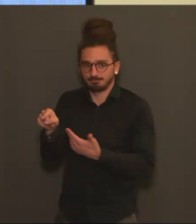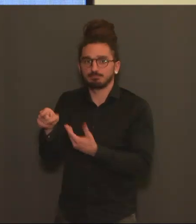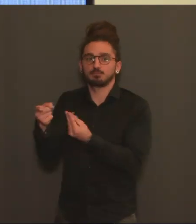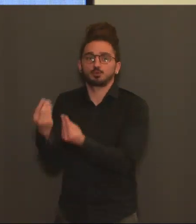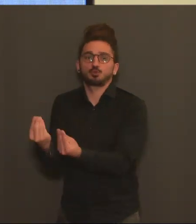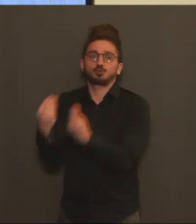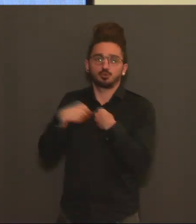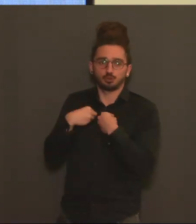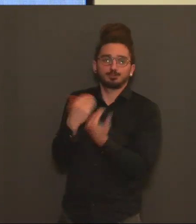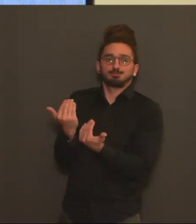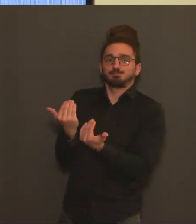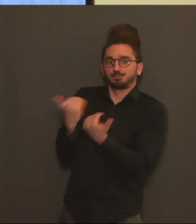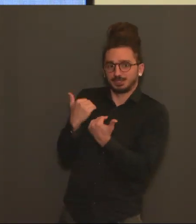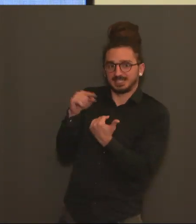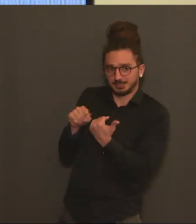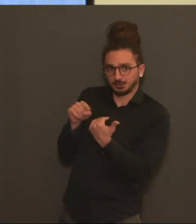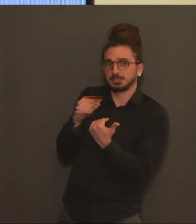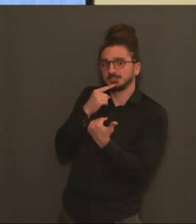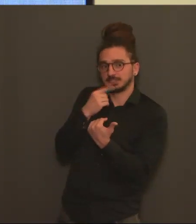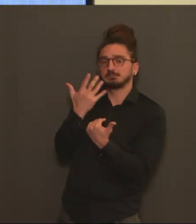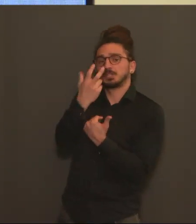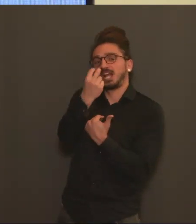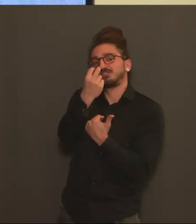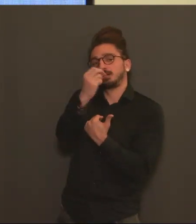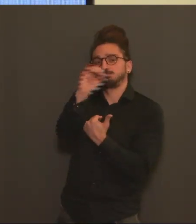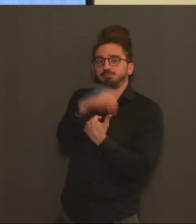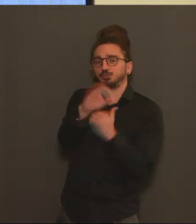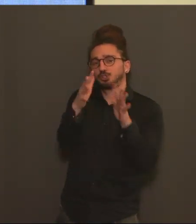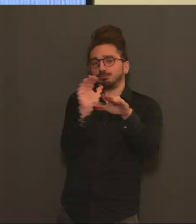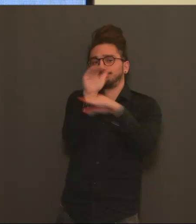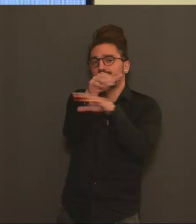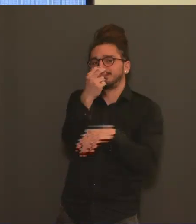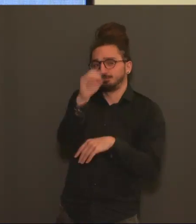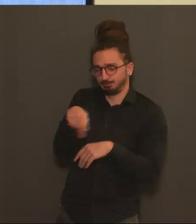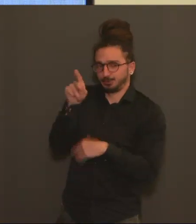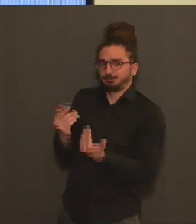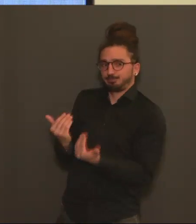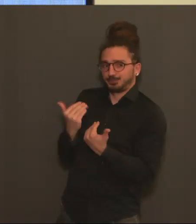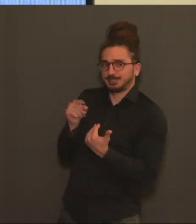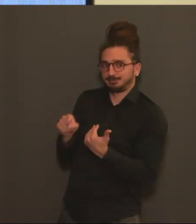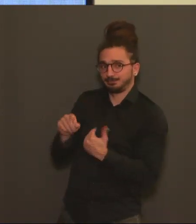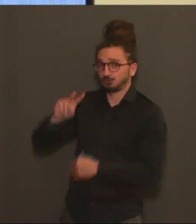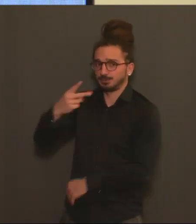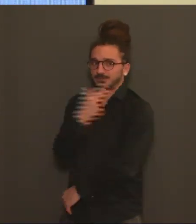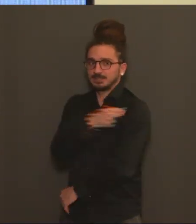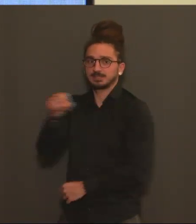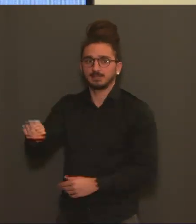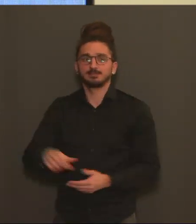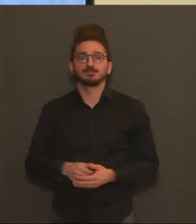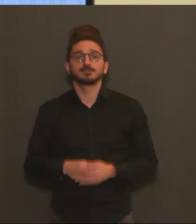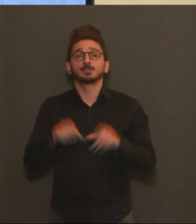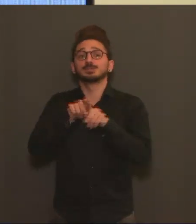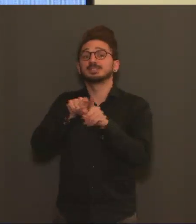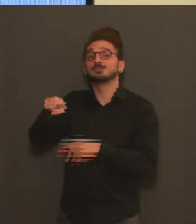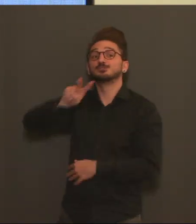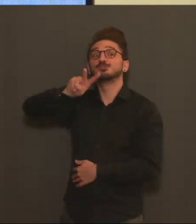plus de 80%, globalement parlant. On sait aussi qu'en ayant les 1 à 2 semaines après la deuxième